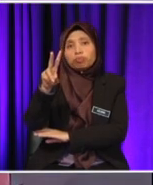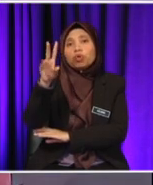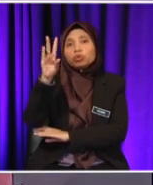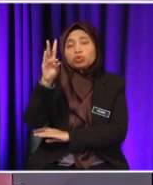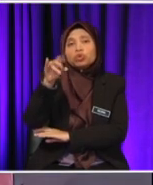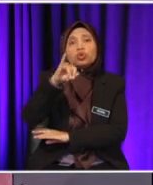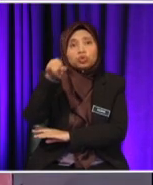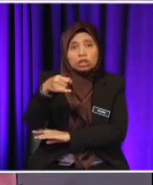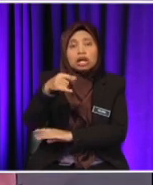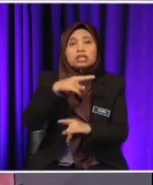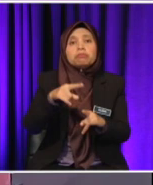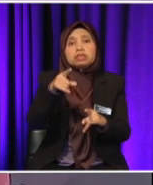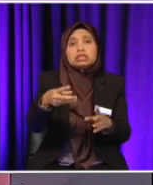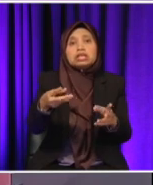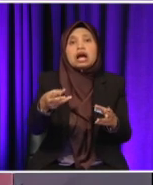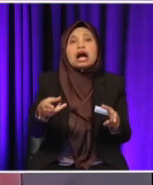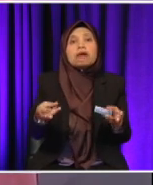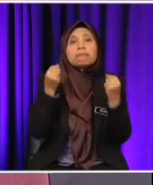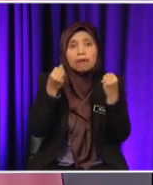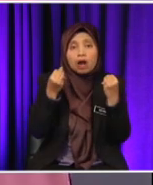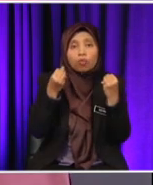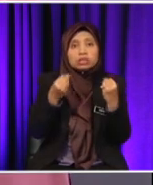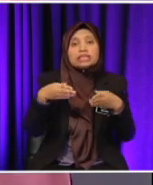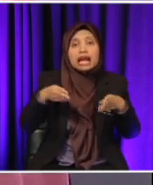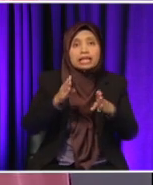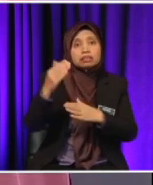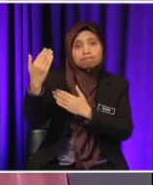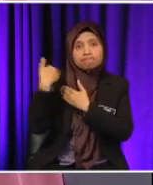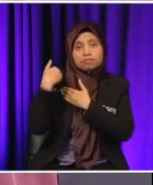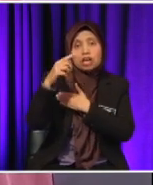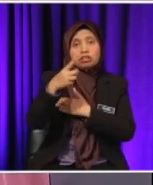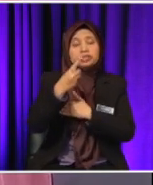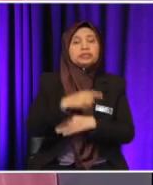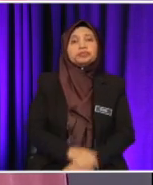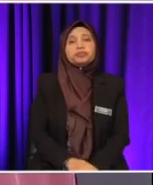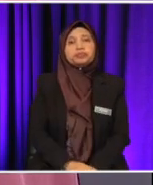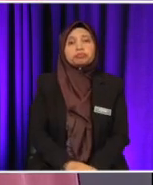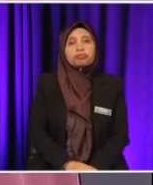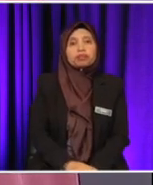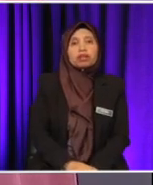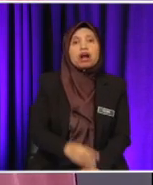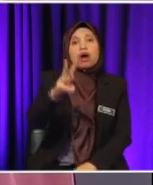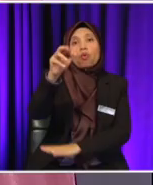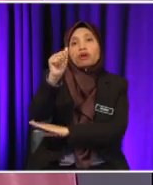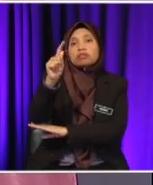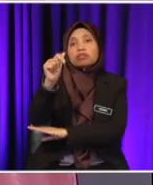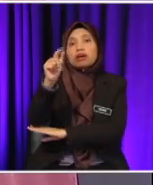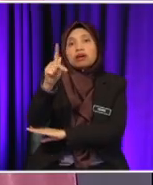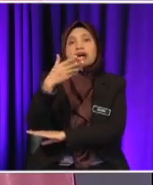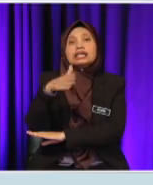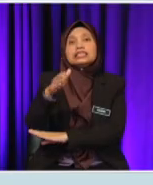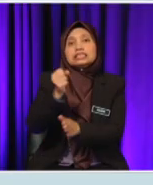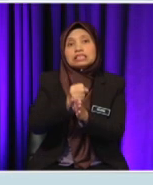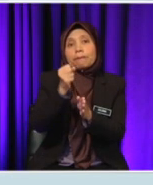tapi dia hanya ingin menjalankan tanggung jawabnya Oke kita lihat ini adalah watak sampingan